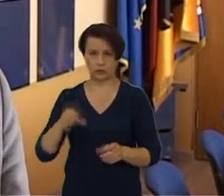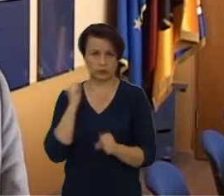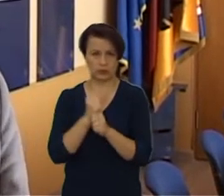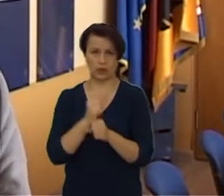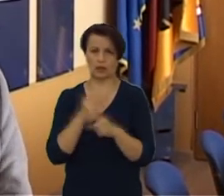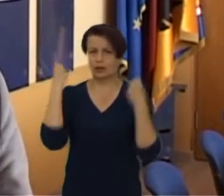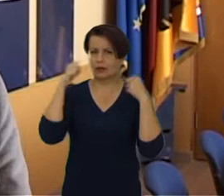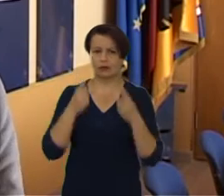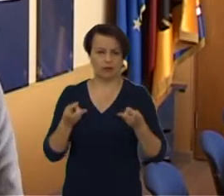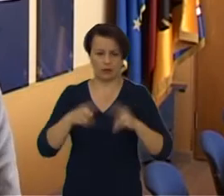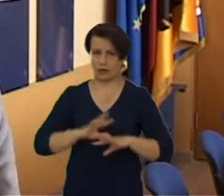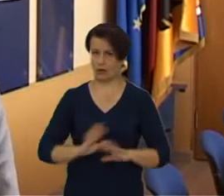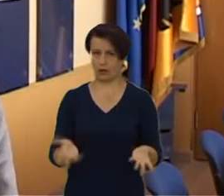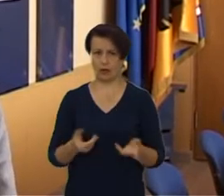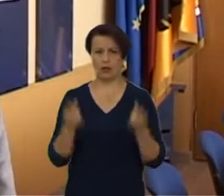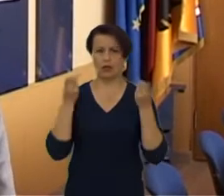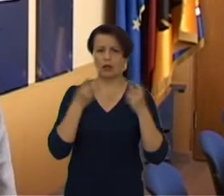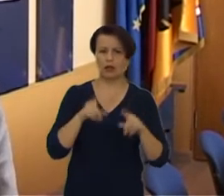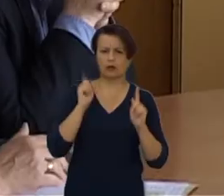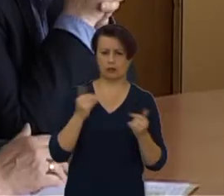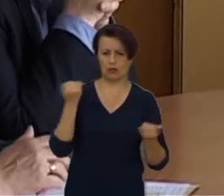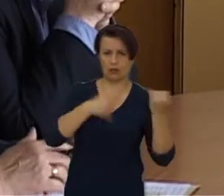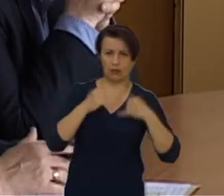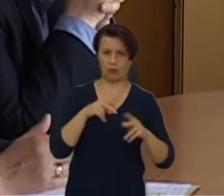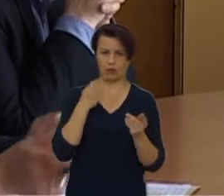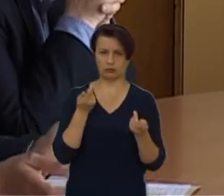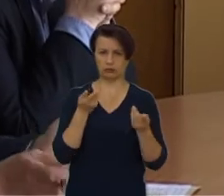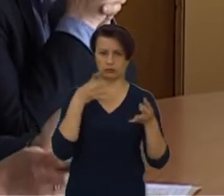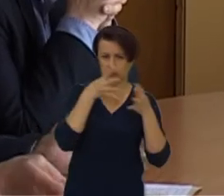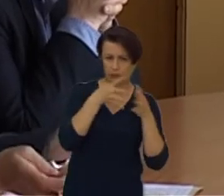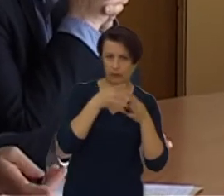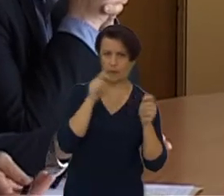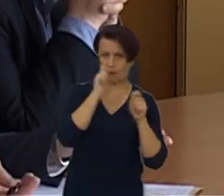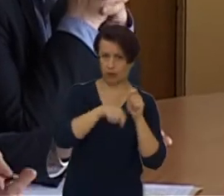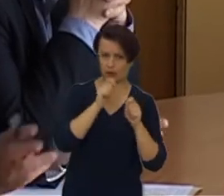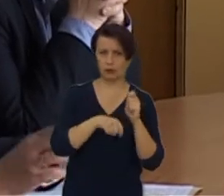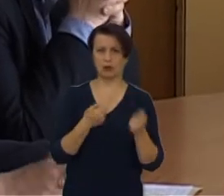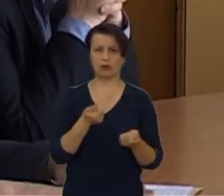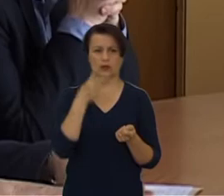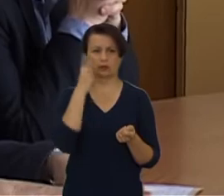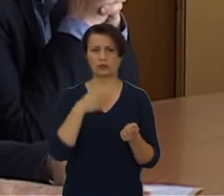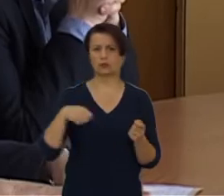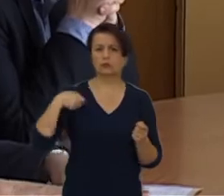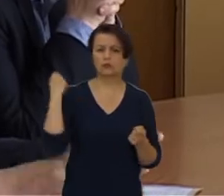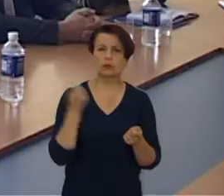nebus daroma, tai žinoma, nieko kito nelieka, tai lieka tik tai tas laboratoriniai patikrinimai. atlyginimai, reiškia žiūrėjimas nusižengimų ir iš